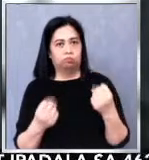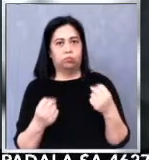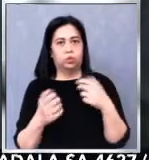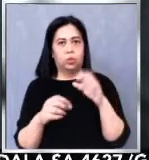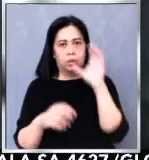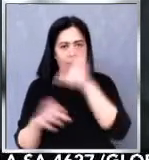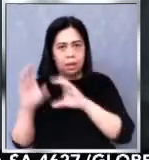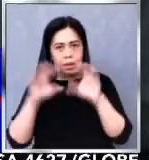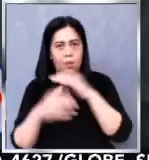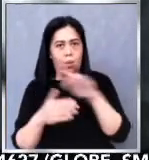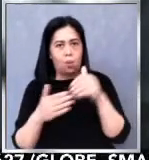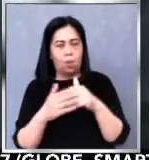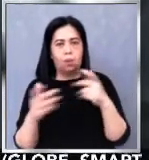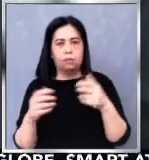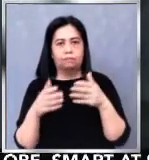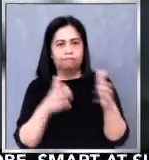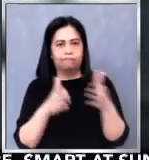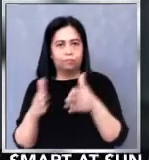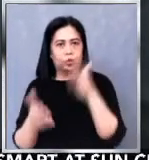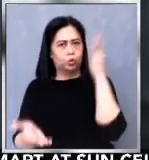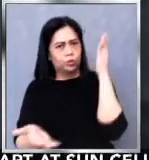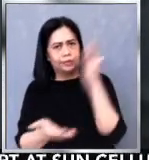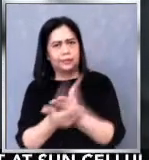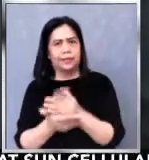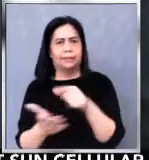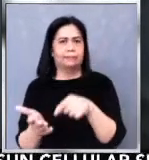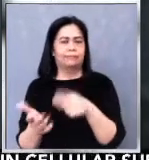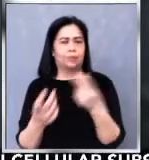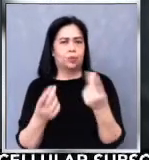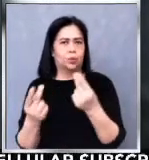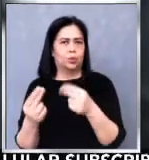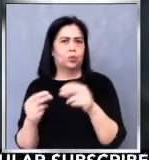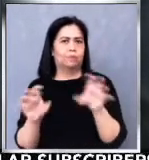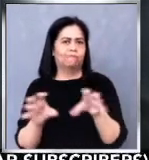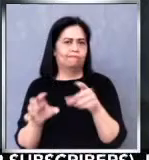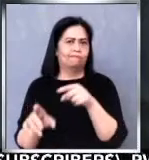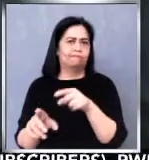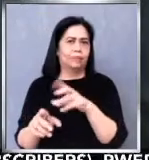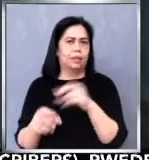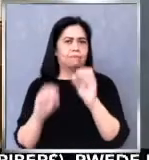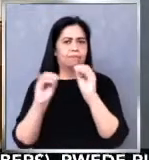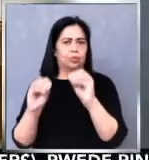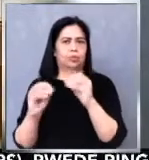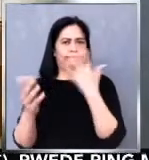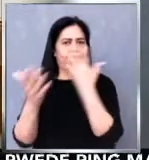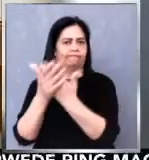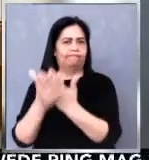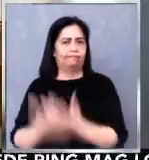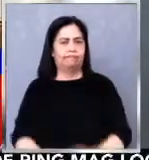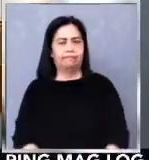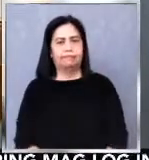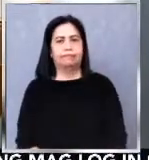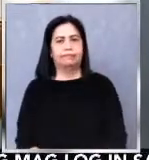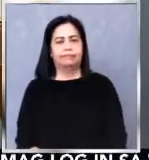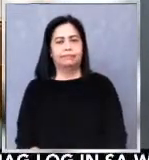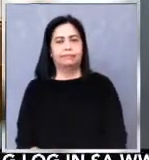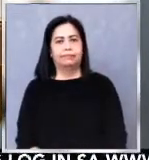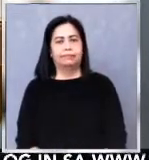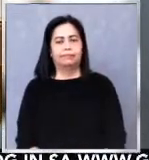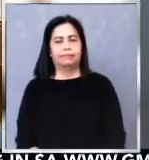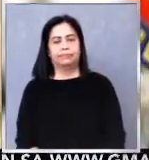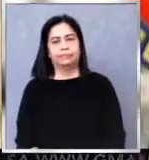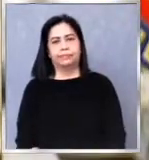resources to stop these lawless activities and put them in jail. John Consulta,